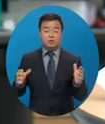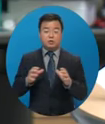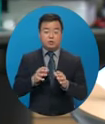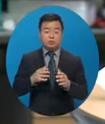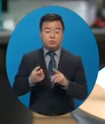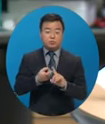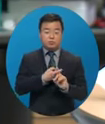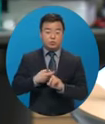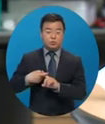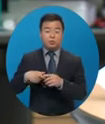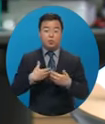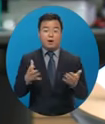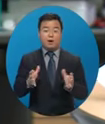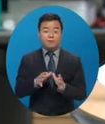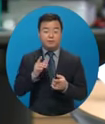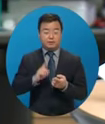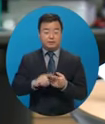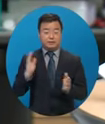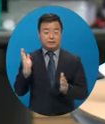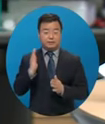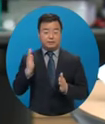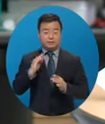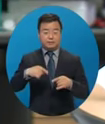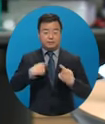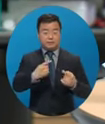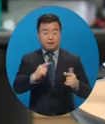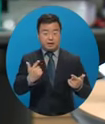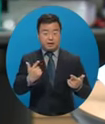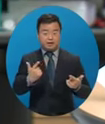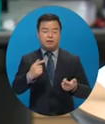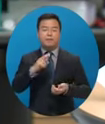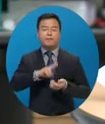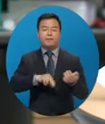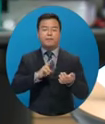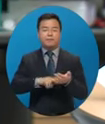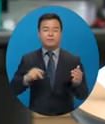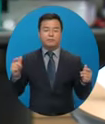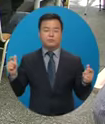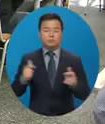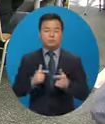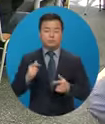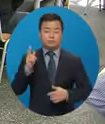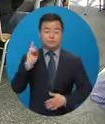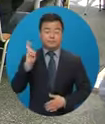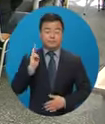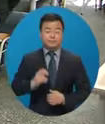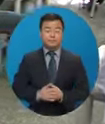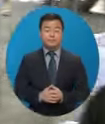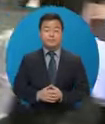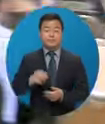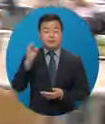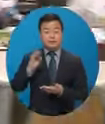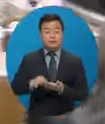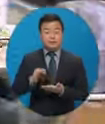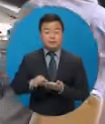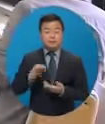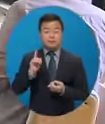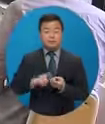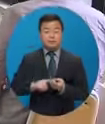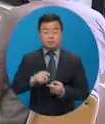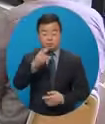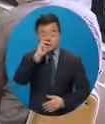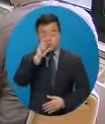학생들이, 네, 가지 않게 되면서 아무래도 매출이 감소되지 않을까. 저렴한 가격에 질 좋은